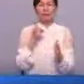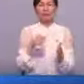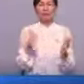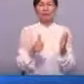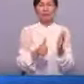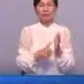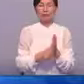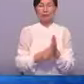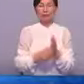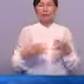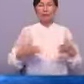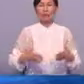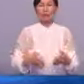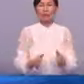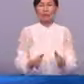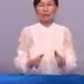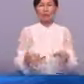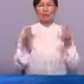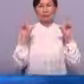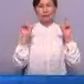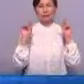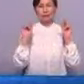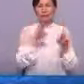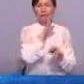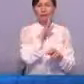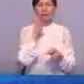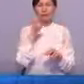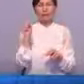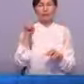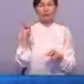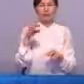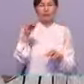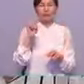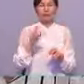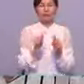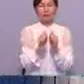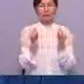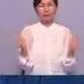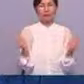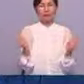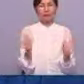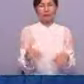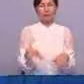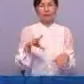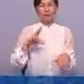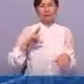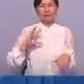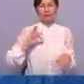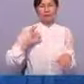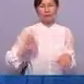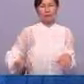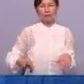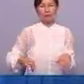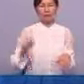бақытқа кенелген Найжан Әділбекова. Егіз ұлдарым есімі Ағарыс Жанарыс, екеуі Абай атындағы жалпы